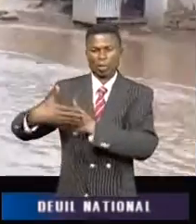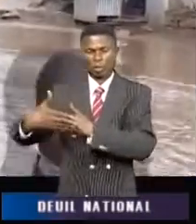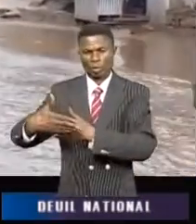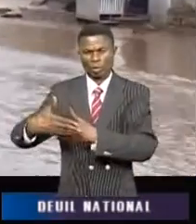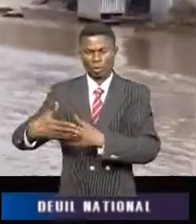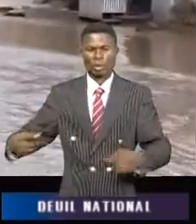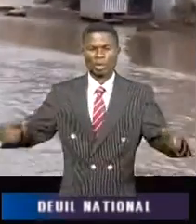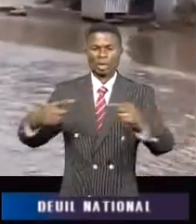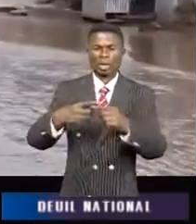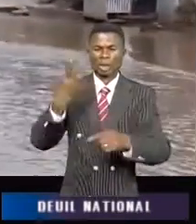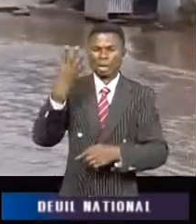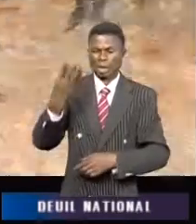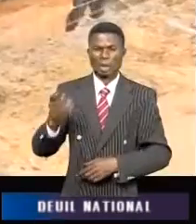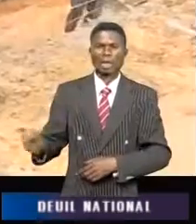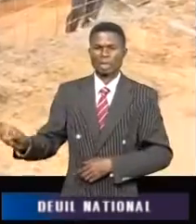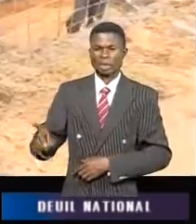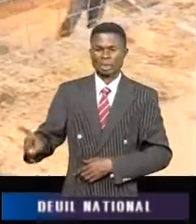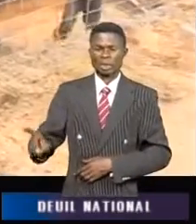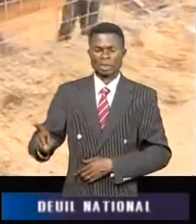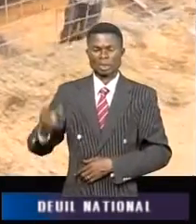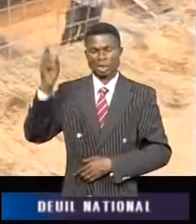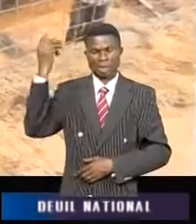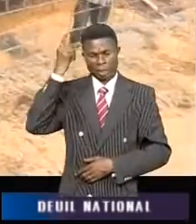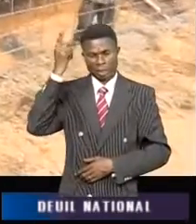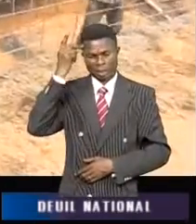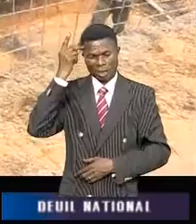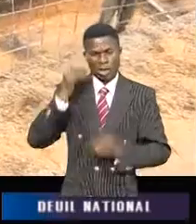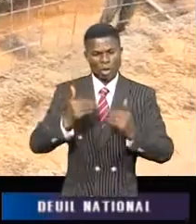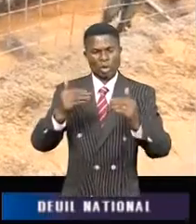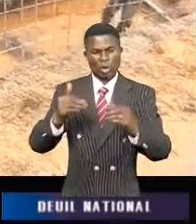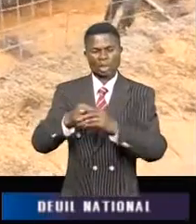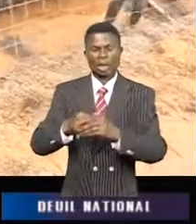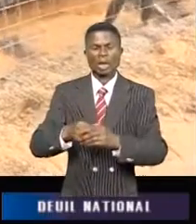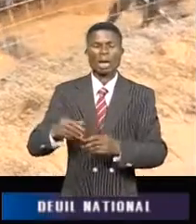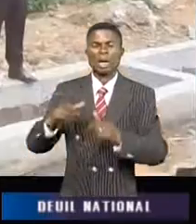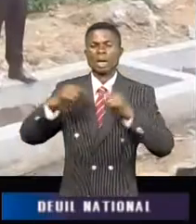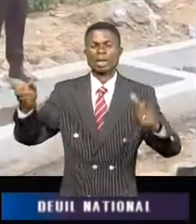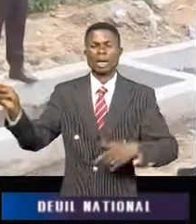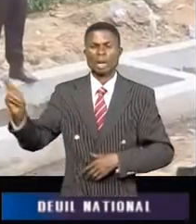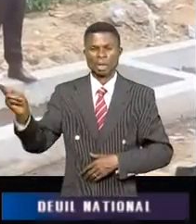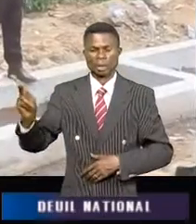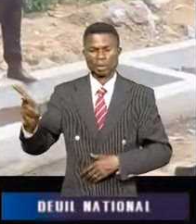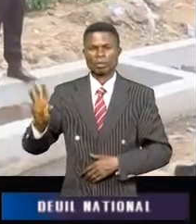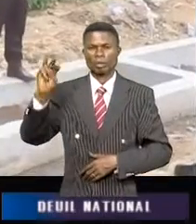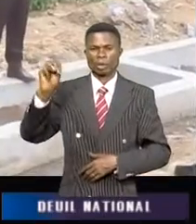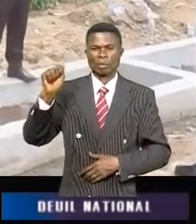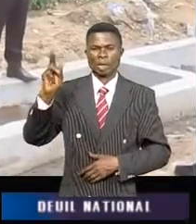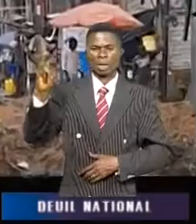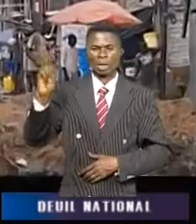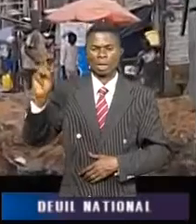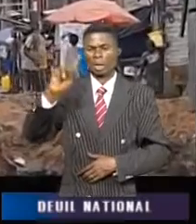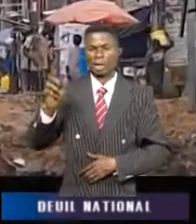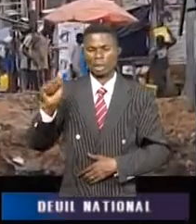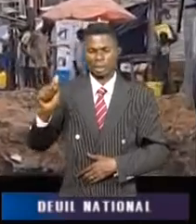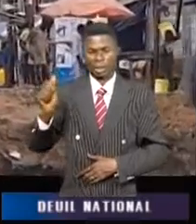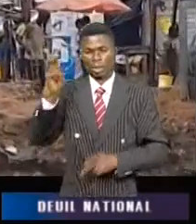les 4 districts de la capitale congolaise et s'étendre ainsi dans le Grand Kassai. Après Makanza, dans la commune d'Ngiringiri, les engins